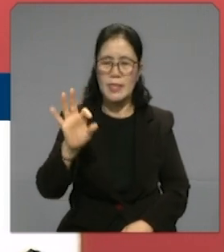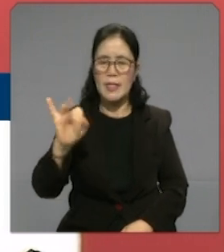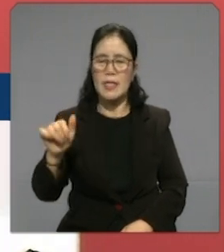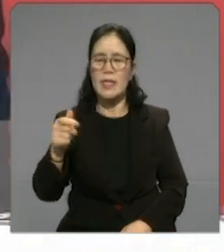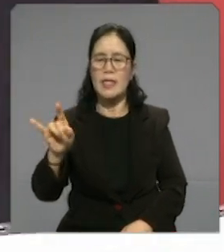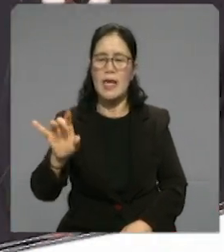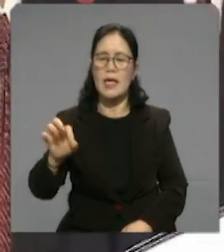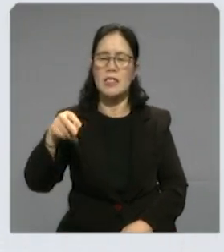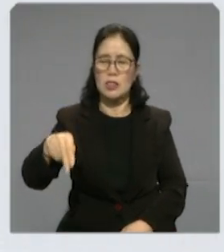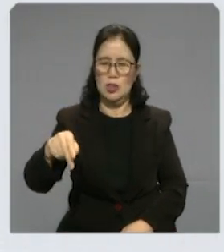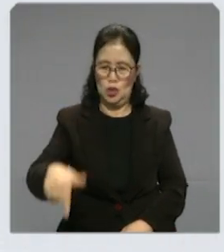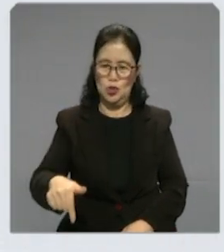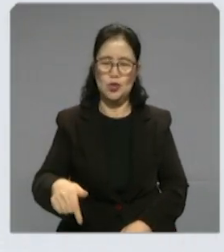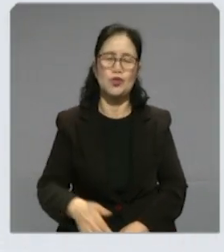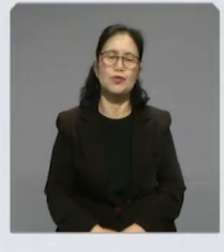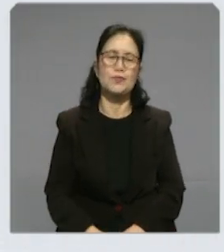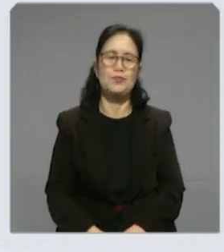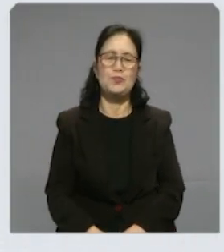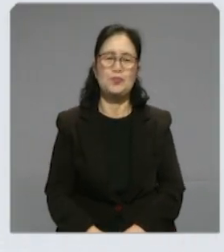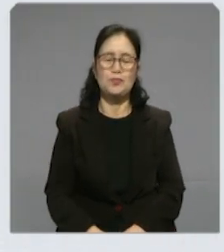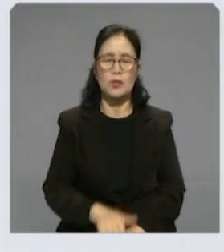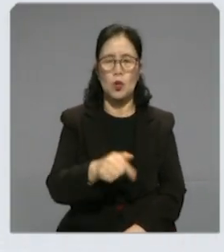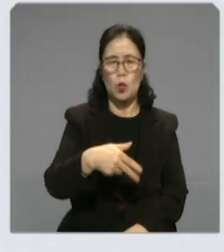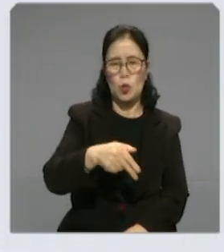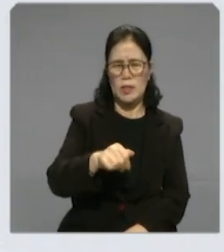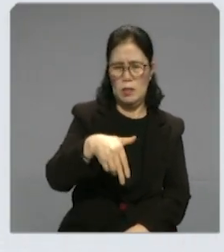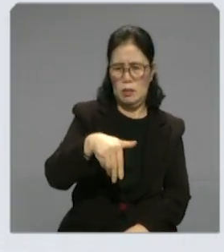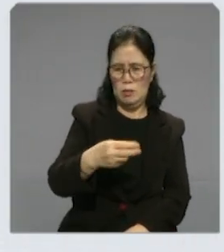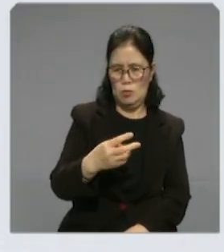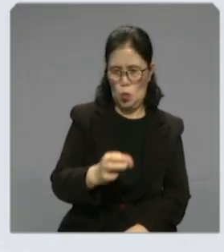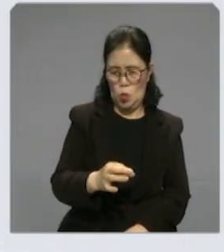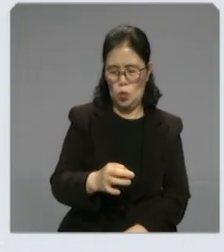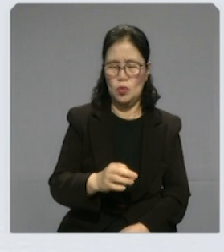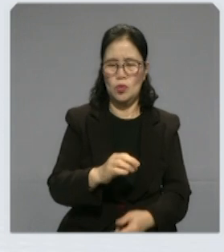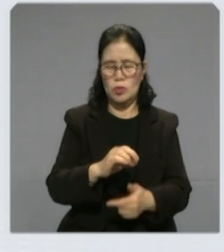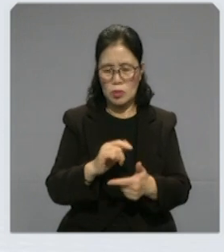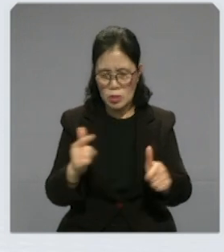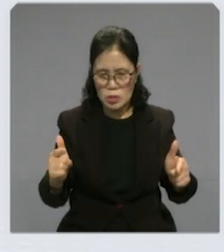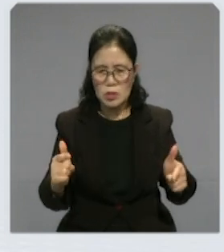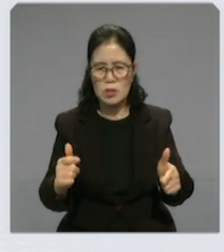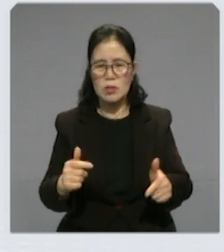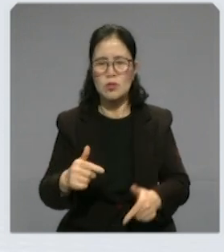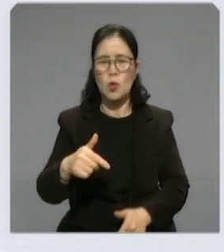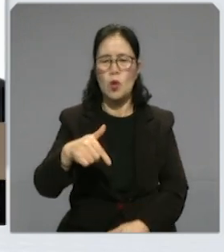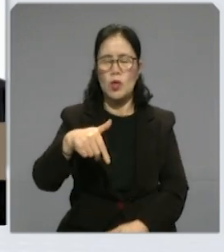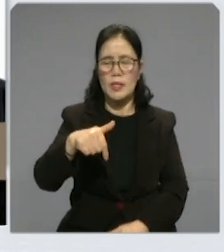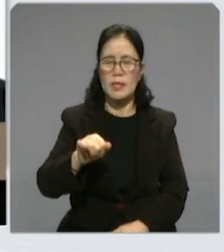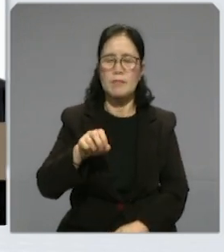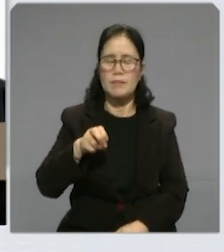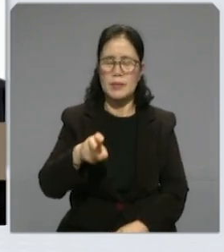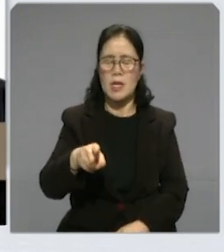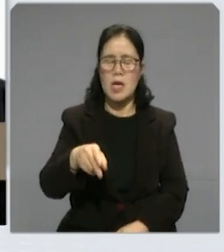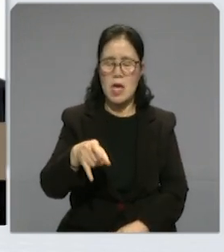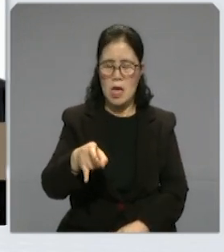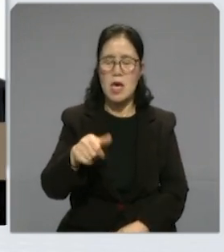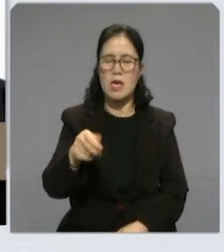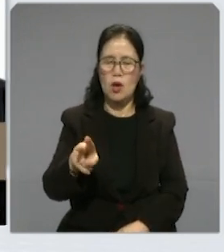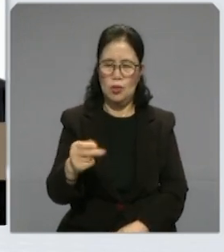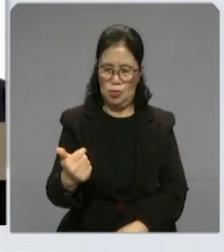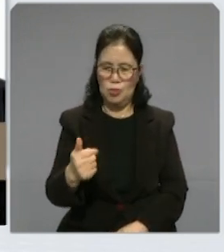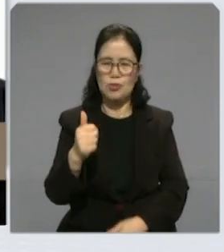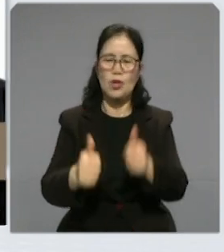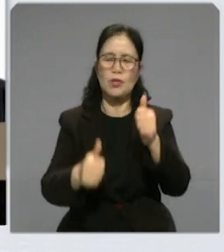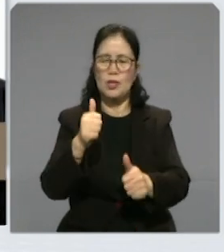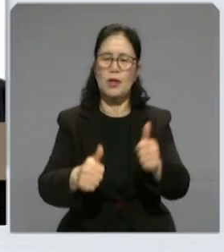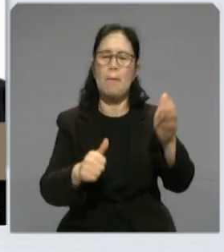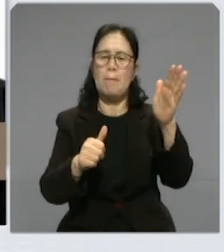이행수. 고주룡 전 대변인과 정승한 청년특보, 조용균 전 정무수석은 경선에서